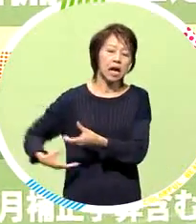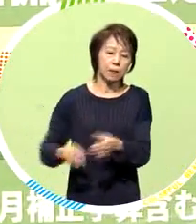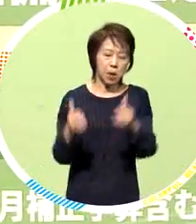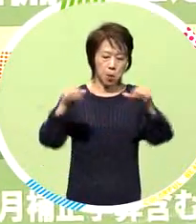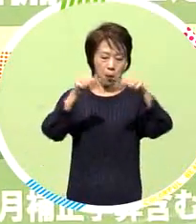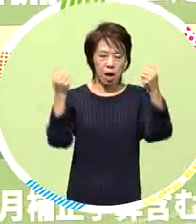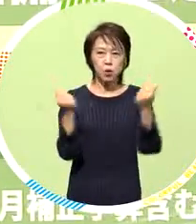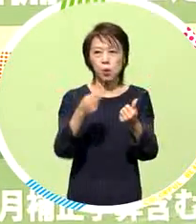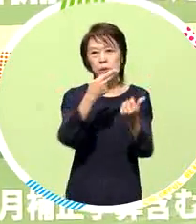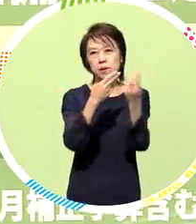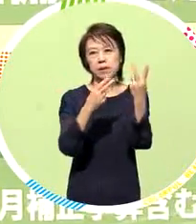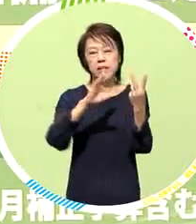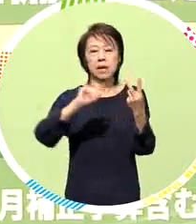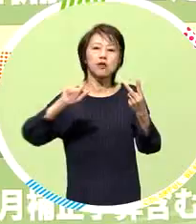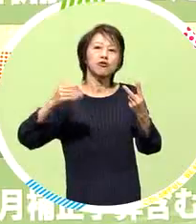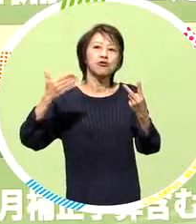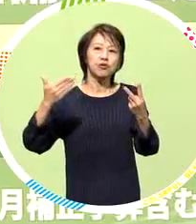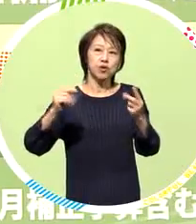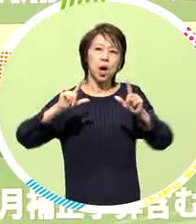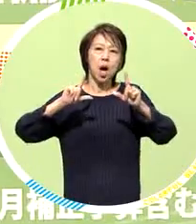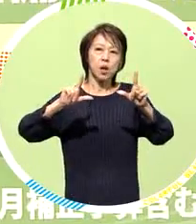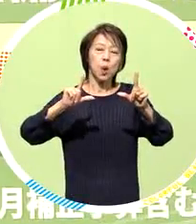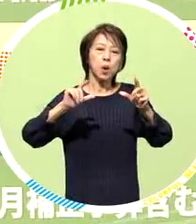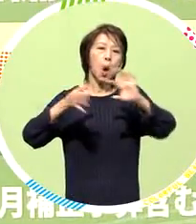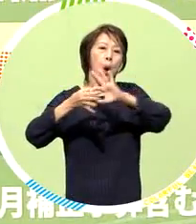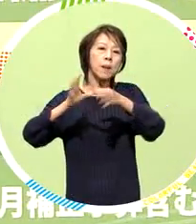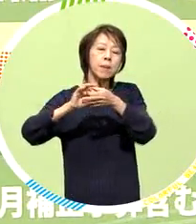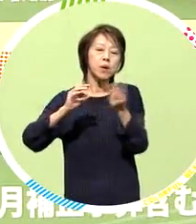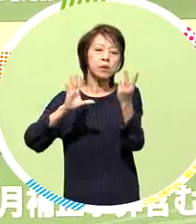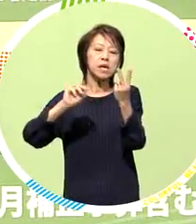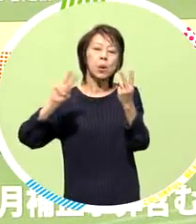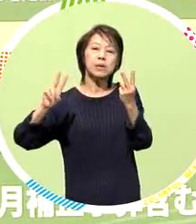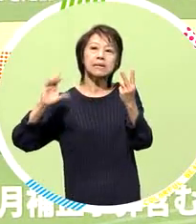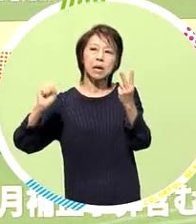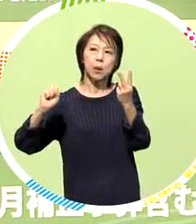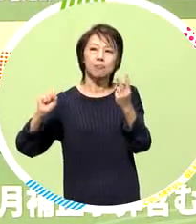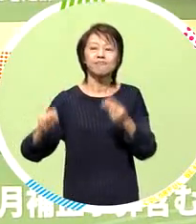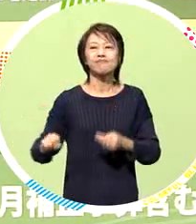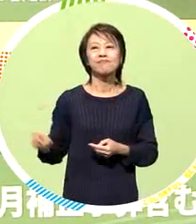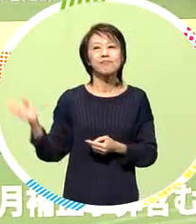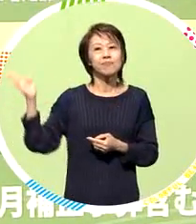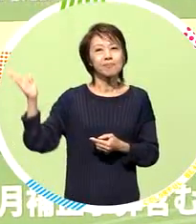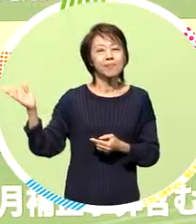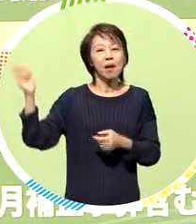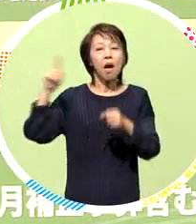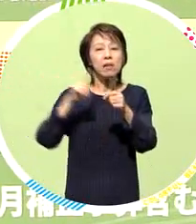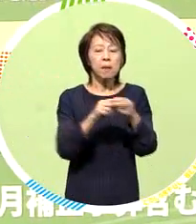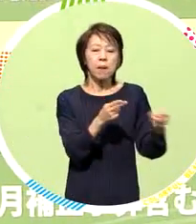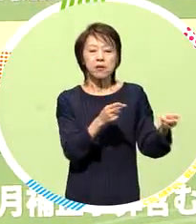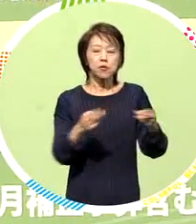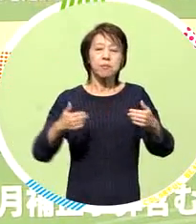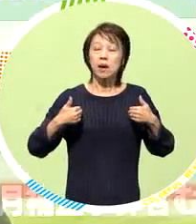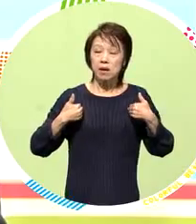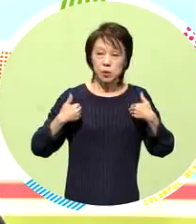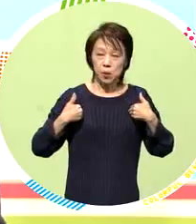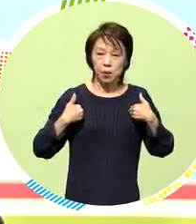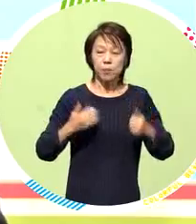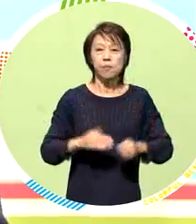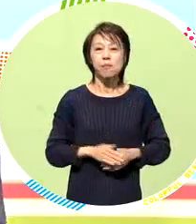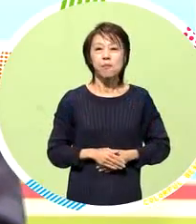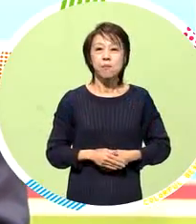20109および東京2020オリンピックパラリンピック競技大会俺のじゃあ女性ですからね